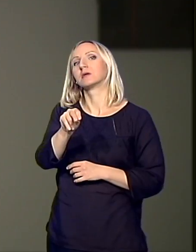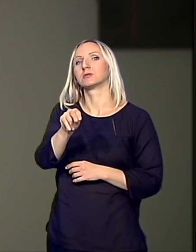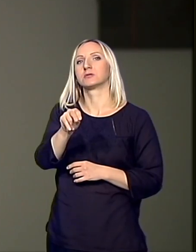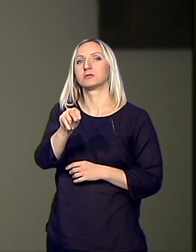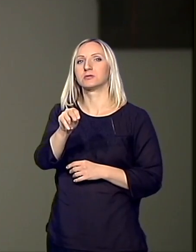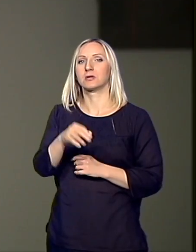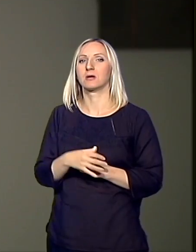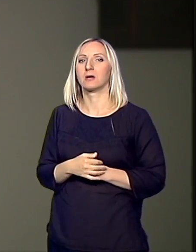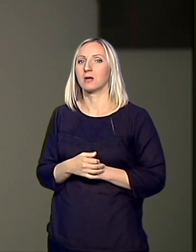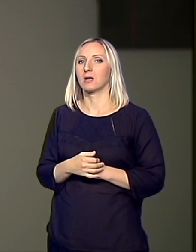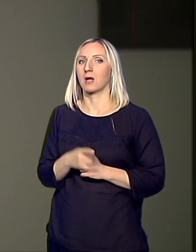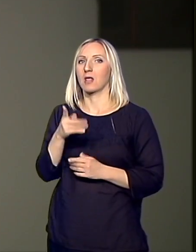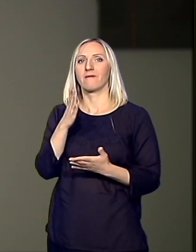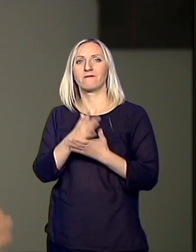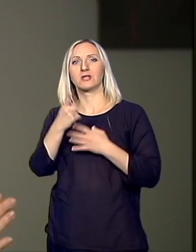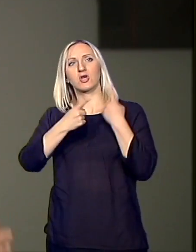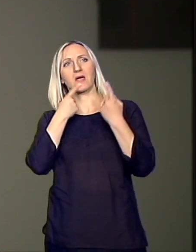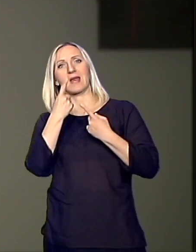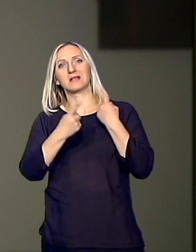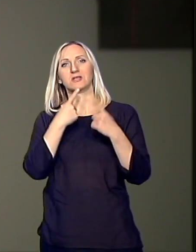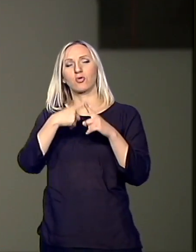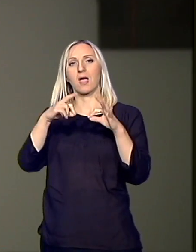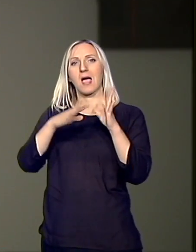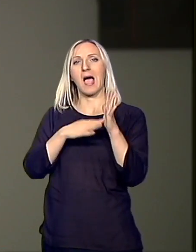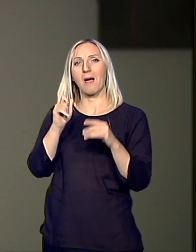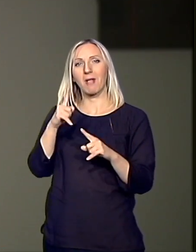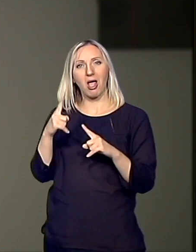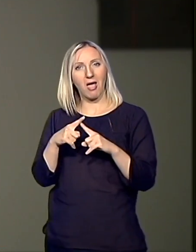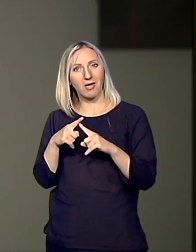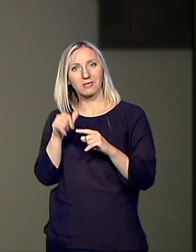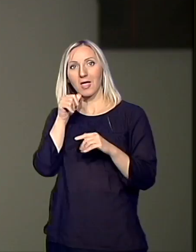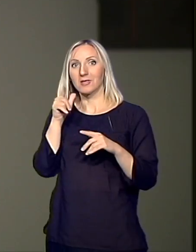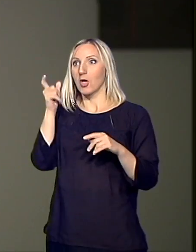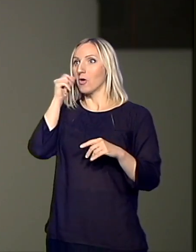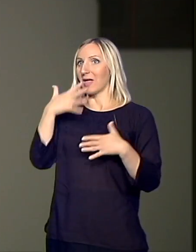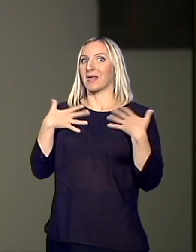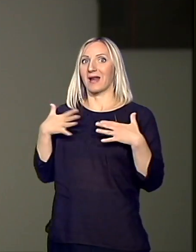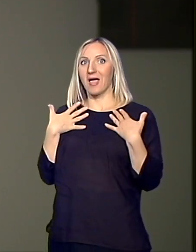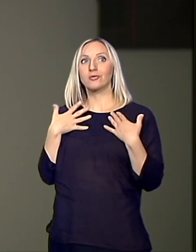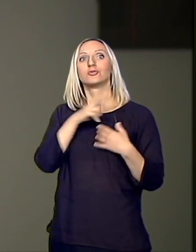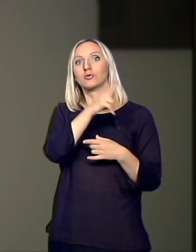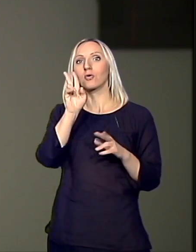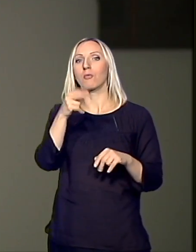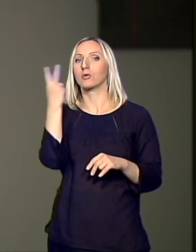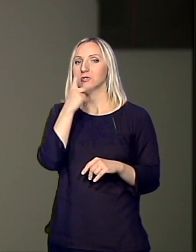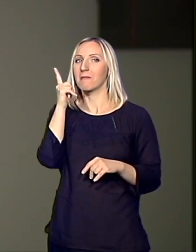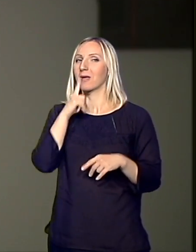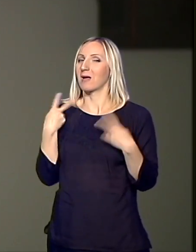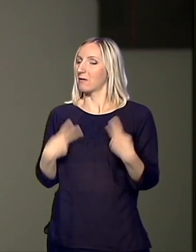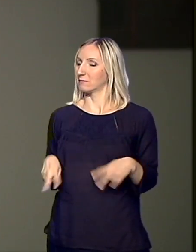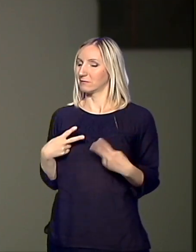svoj govor, kada on već recituje Hamleta u sobi. I dok se otac raduje jer ga konačno mogu i drugi razumeti, majka zapravo